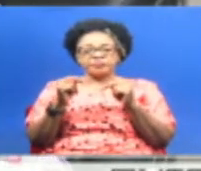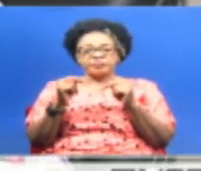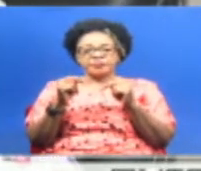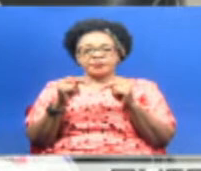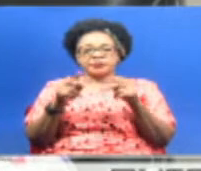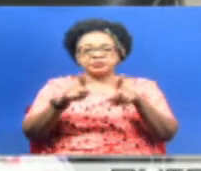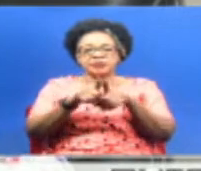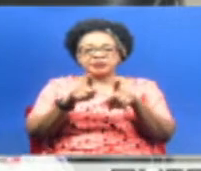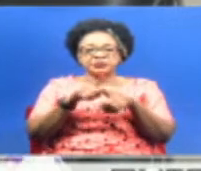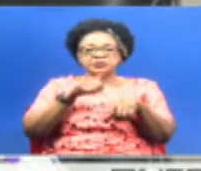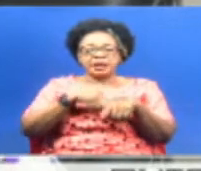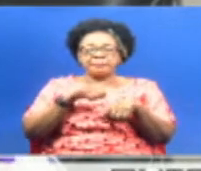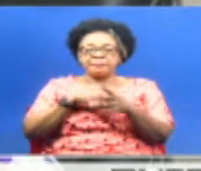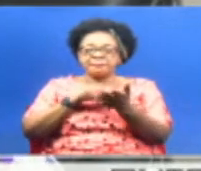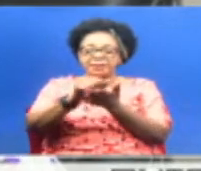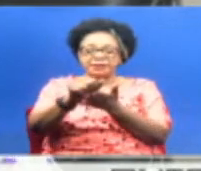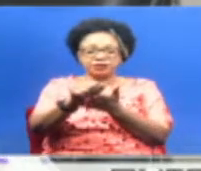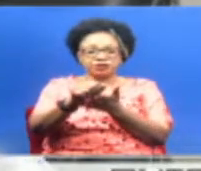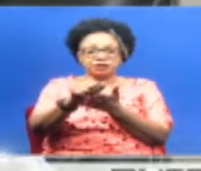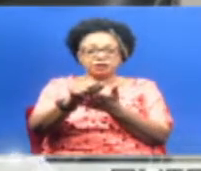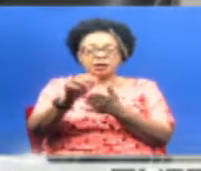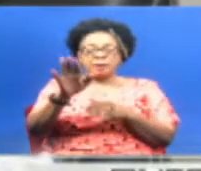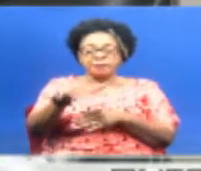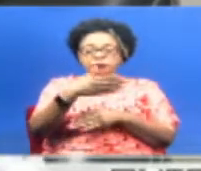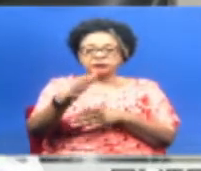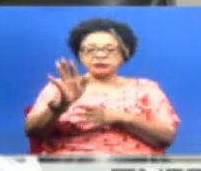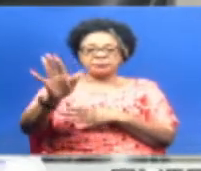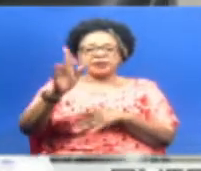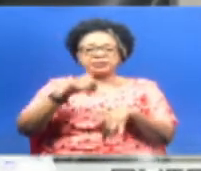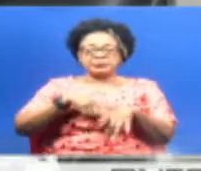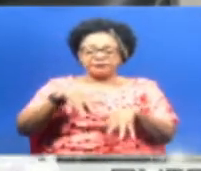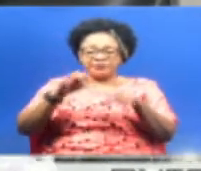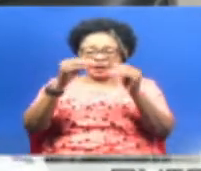akienda kupublish hiyo wimbo yake, akipata pesa